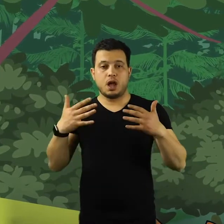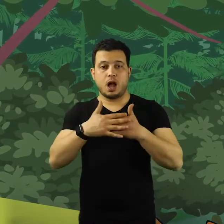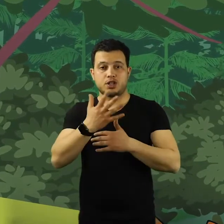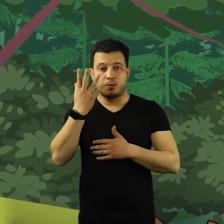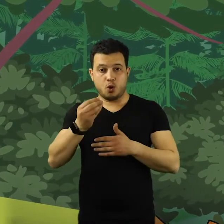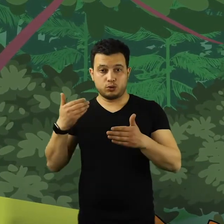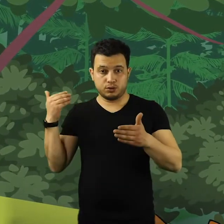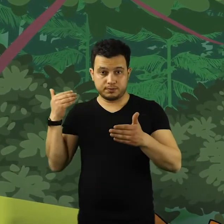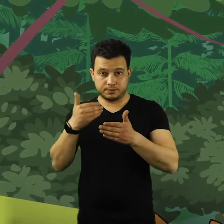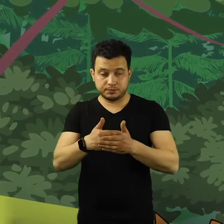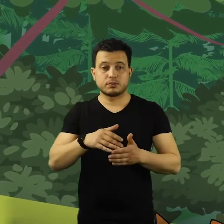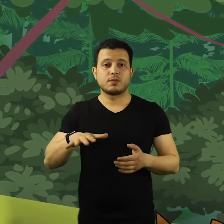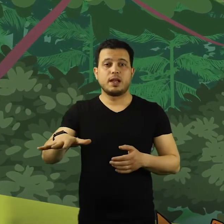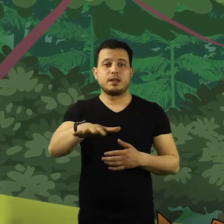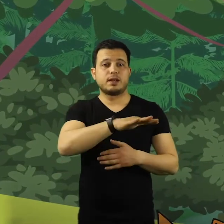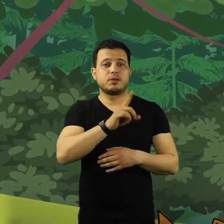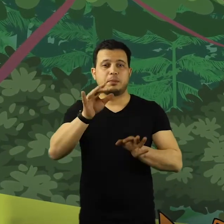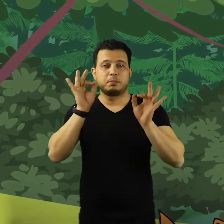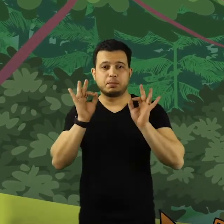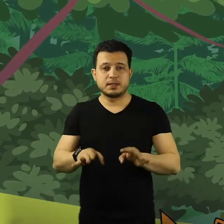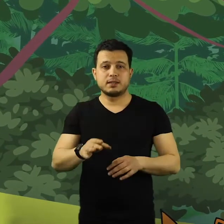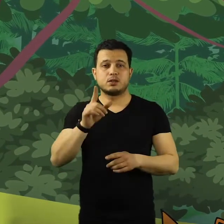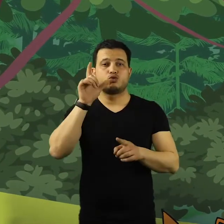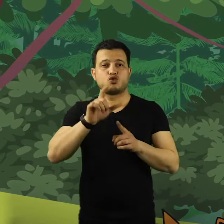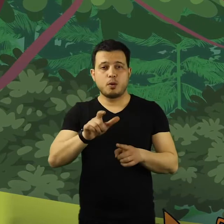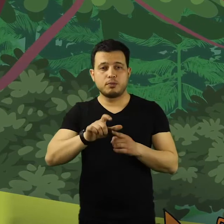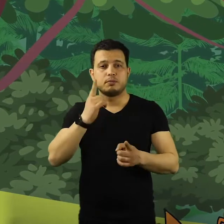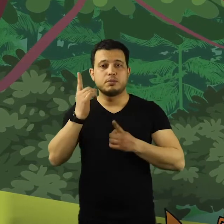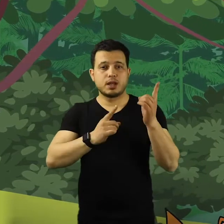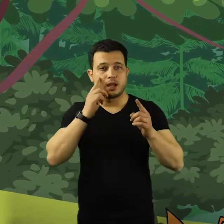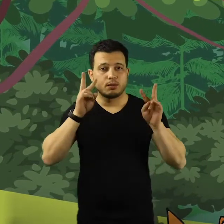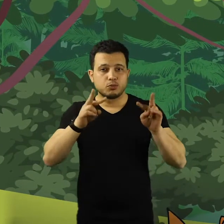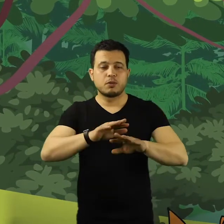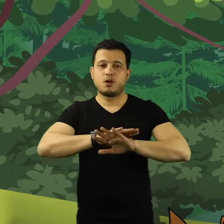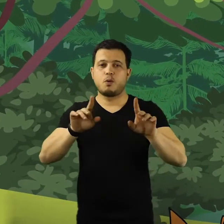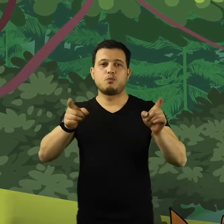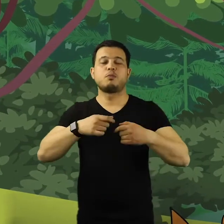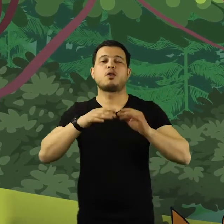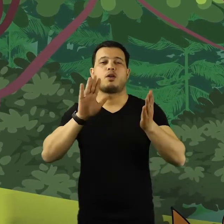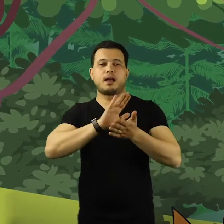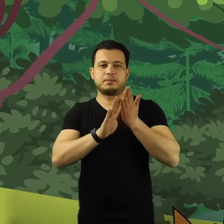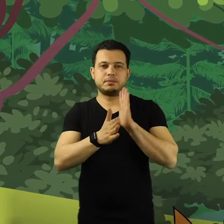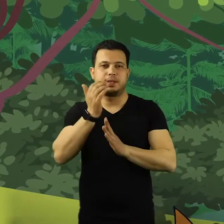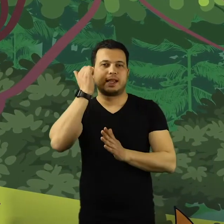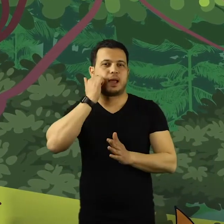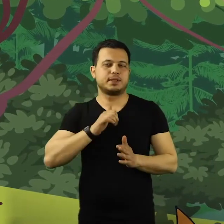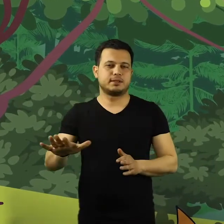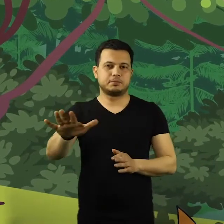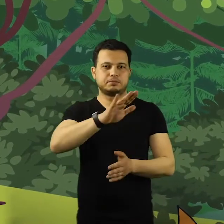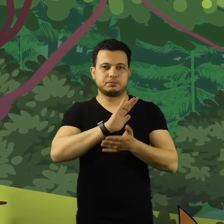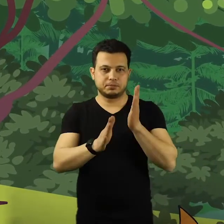nihayet etrafta tek bir çöp bile kalmamıştı Herkes heyecanla ağaçların